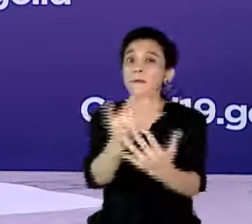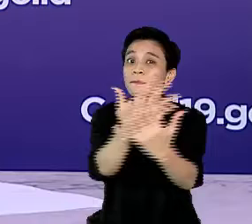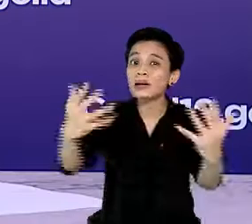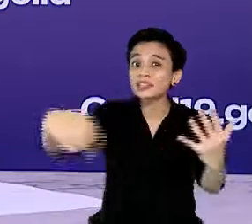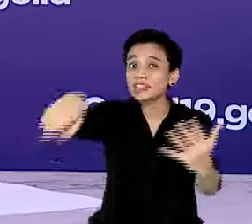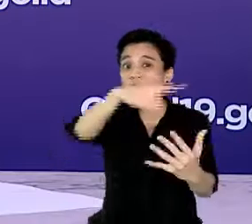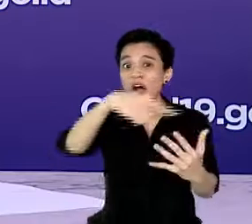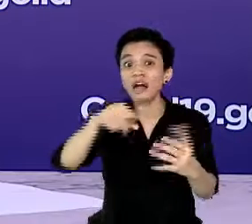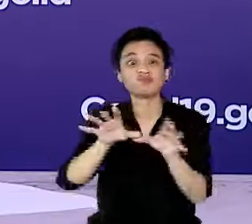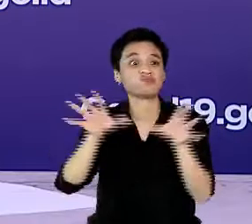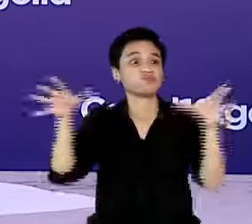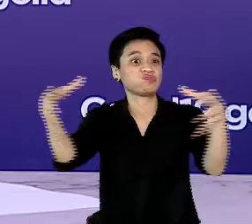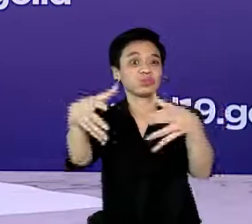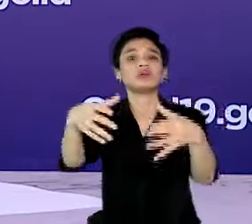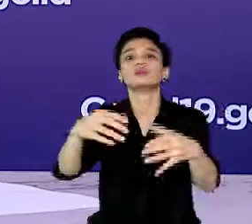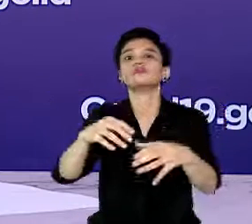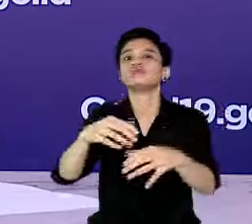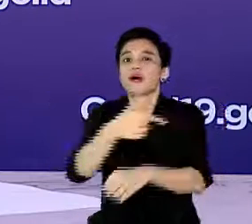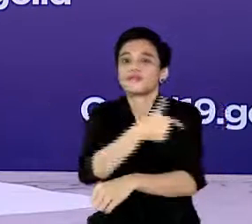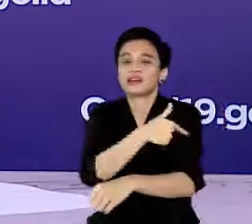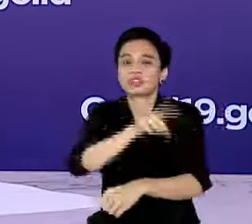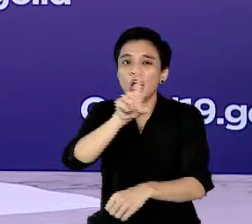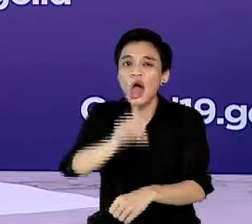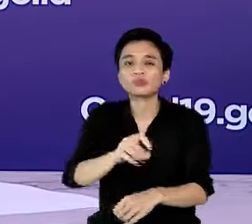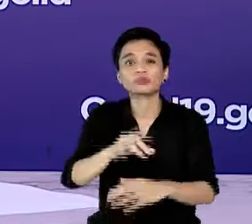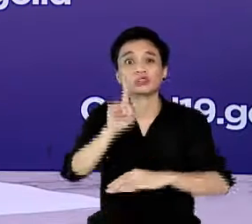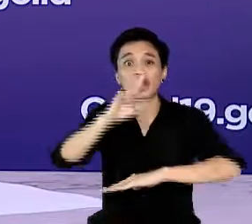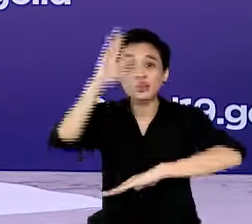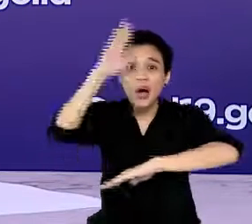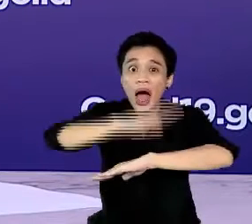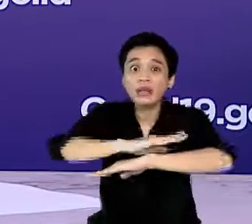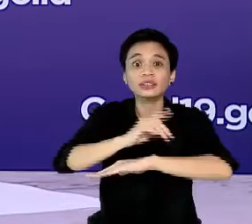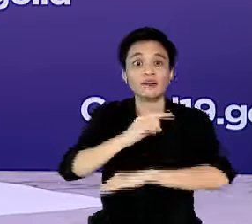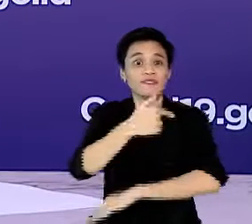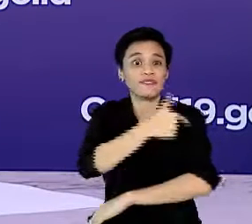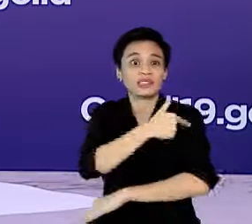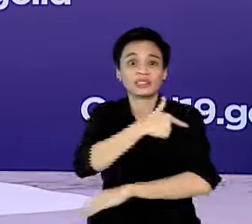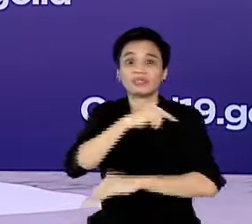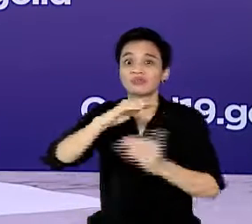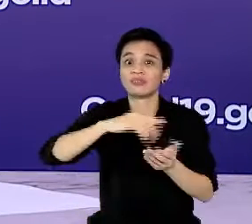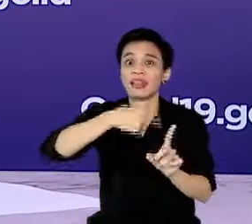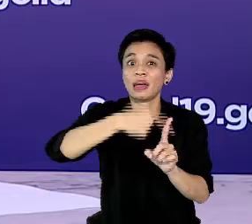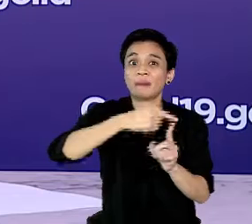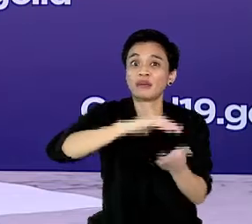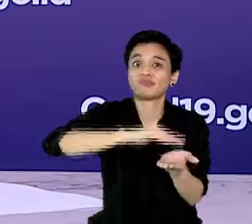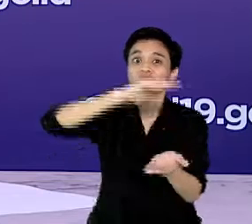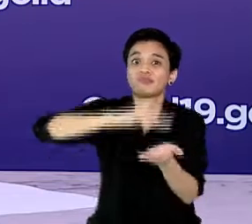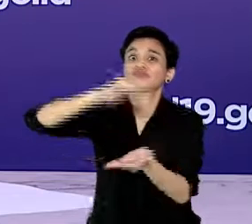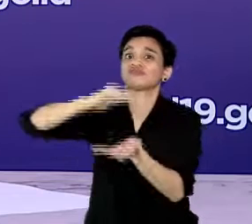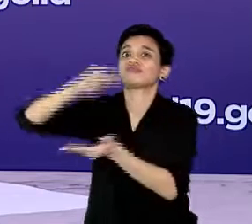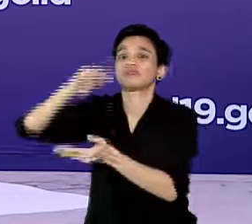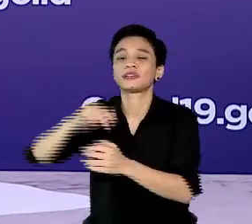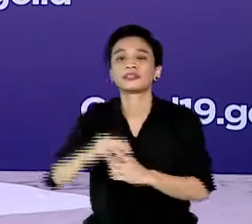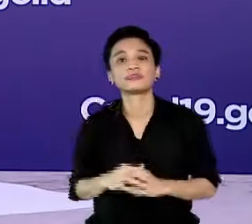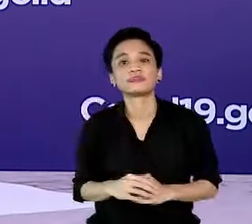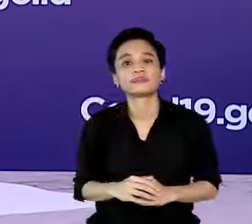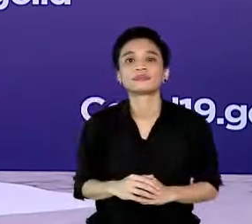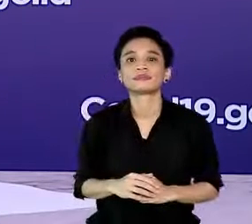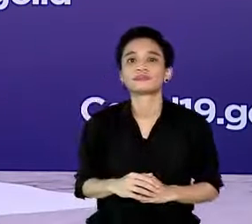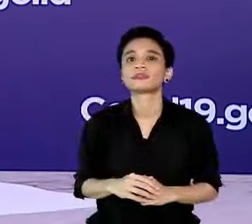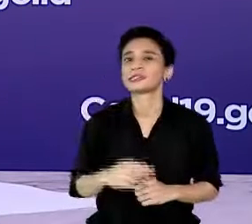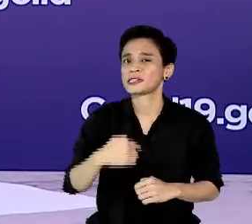yang divaksin maupun kecepatan vaksin perharinya berdasarkan kecepatan data